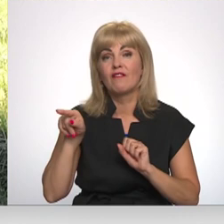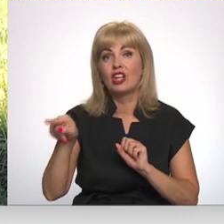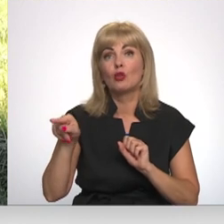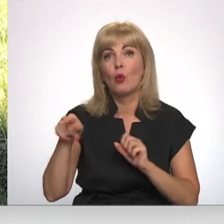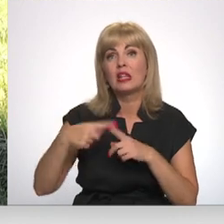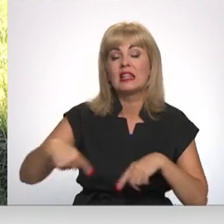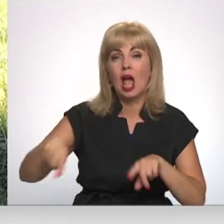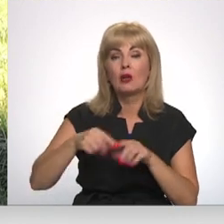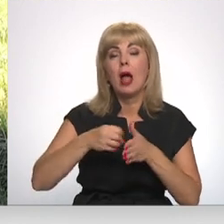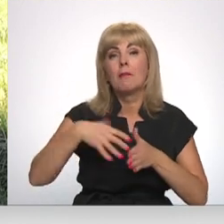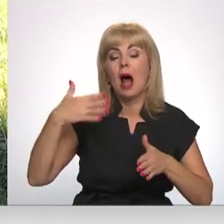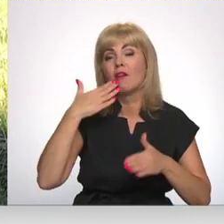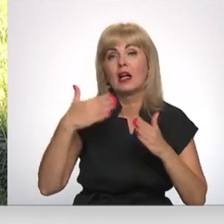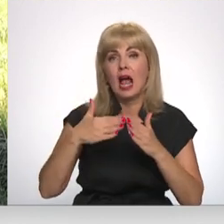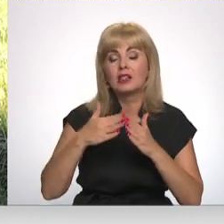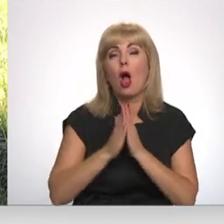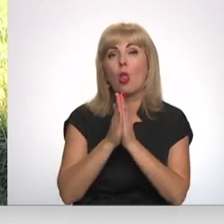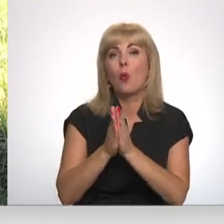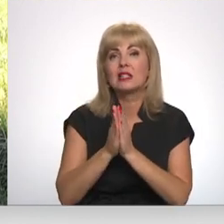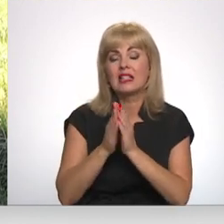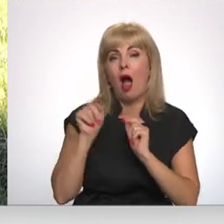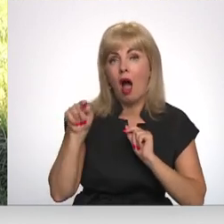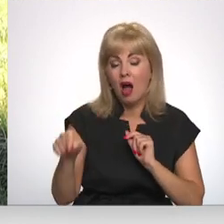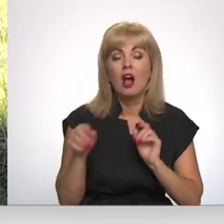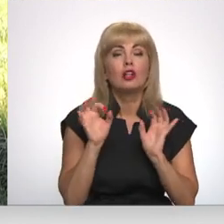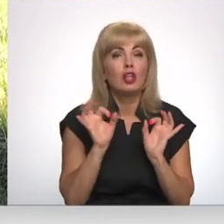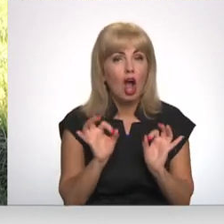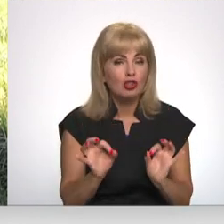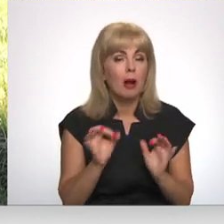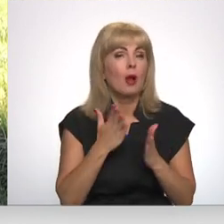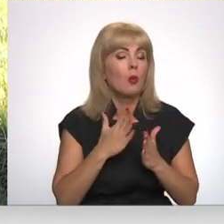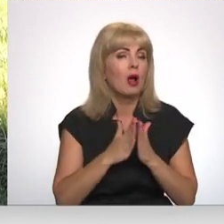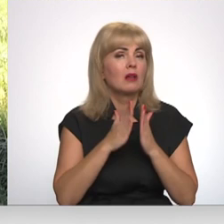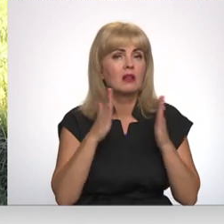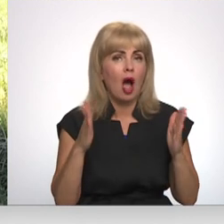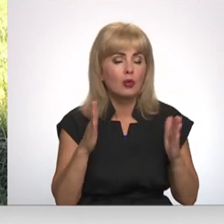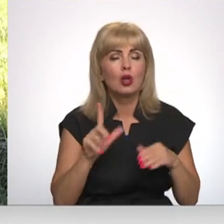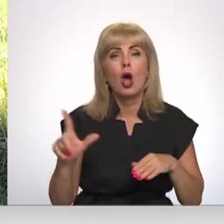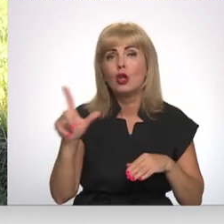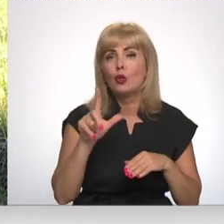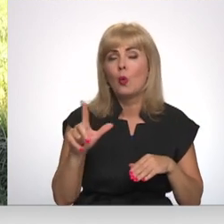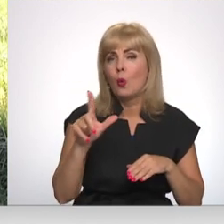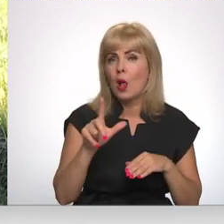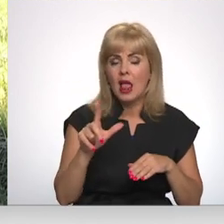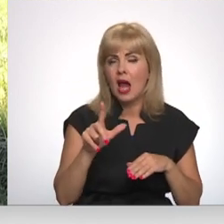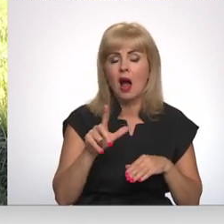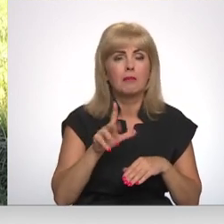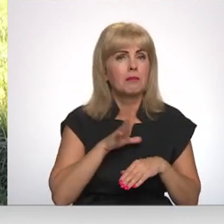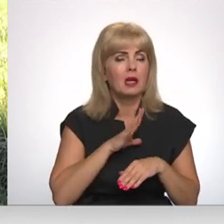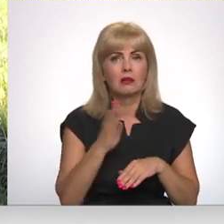ir Balvu, Rēzeknes, Ludzas puse. Un tur pat tiešām ir ļoti daudz jūlija mēnesī. Šis skaitlis